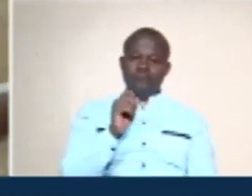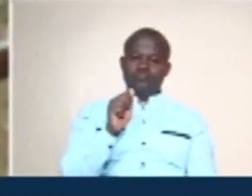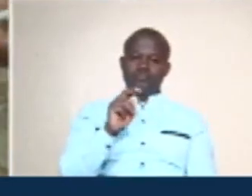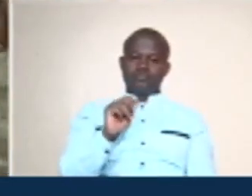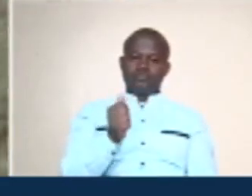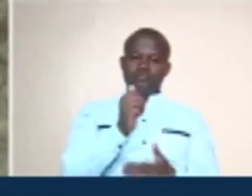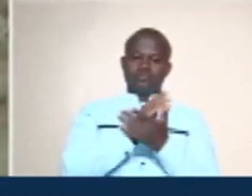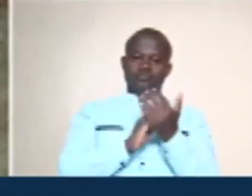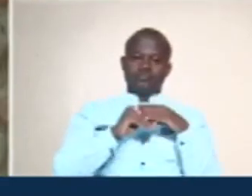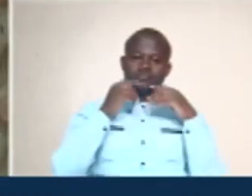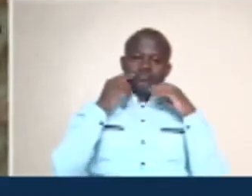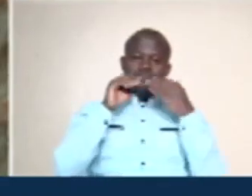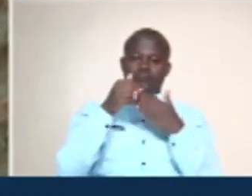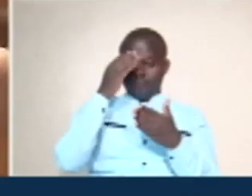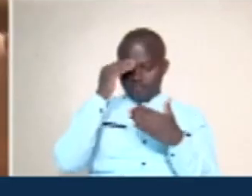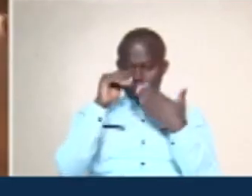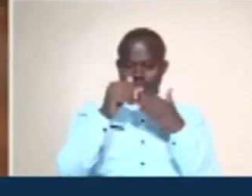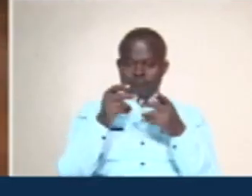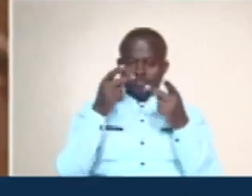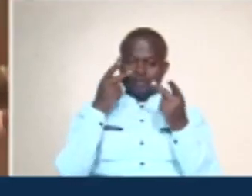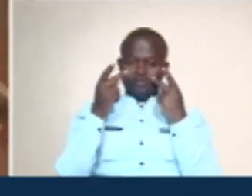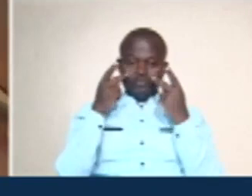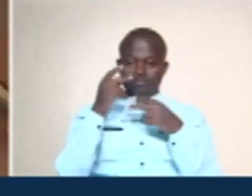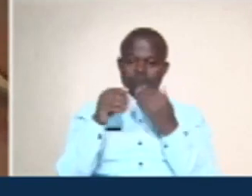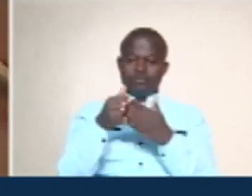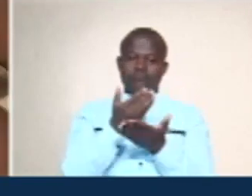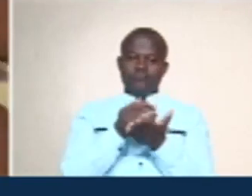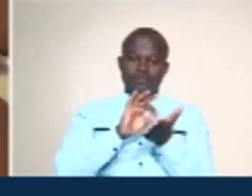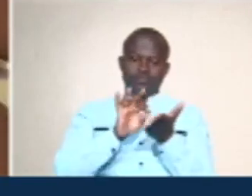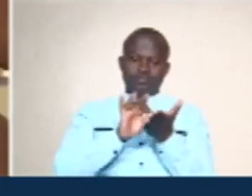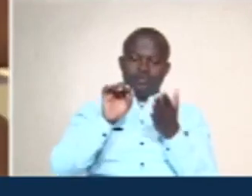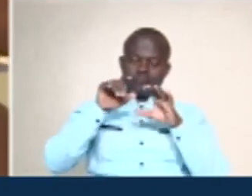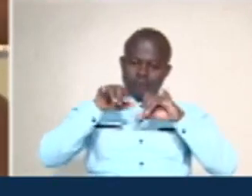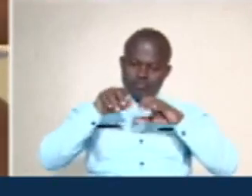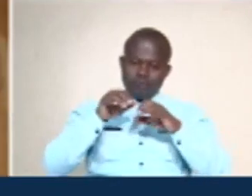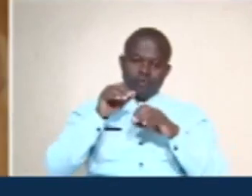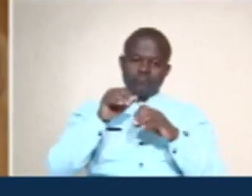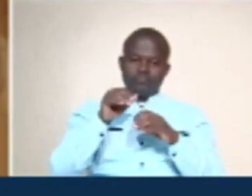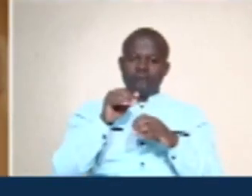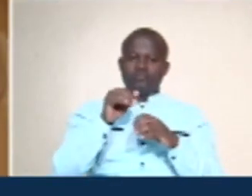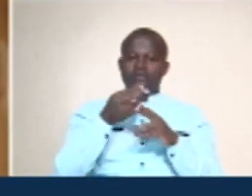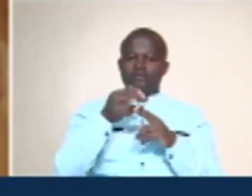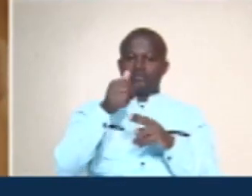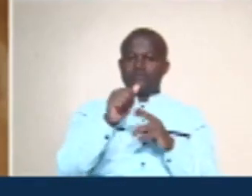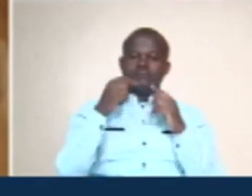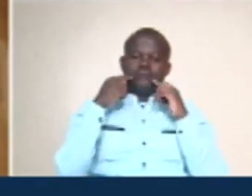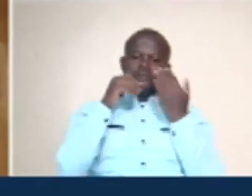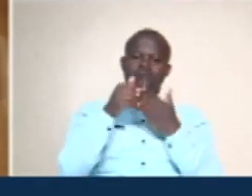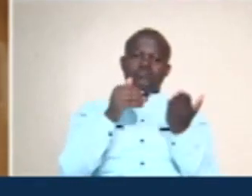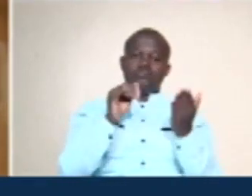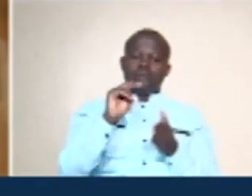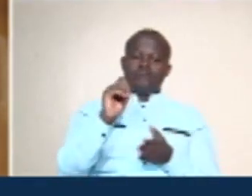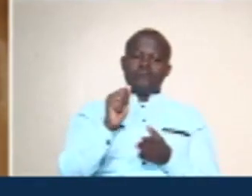ze, aho avuga ko kugira ngo abone izo ntanga byamusabye kwandika muri telefone ye imyirondoro ye, akavuga ubwoko